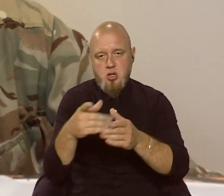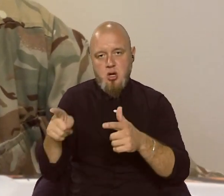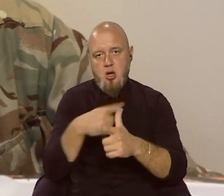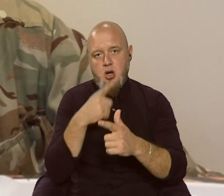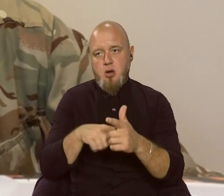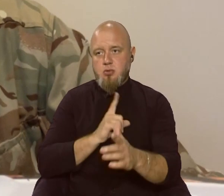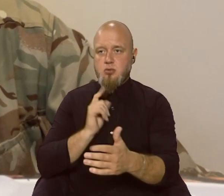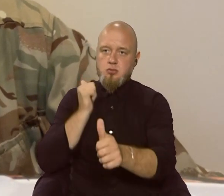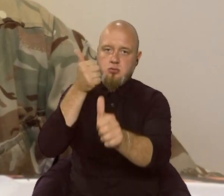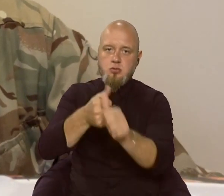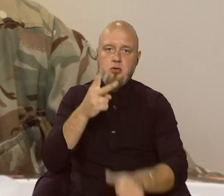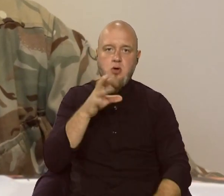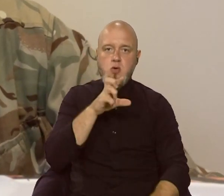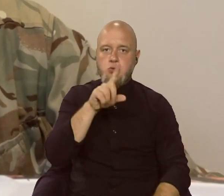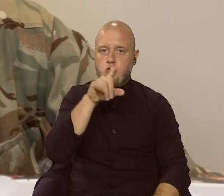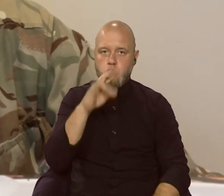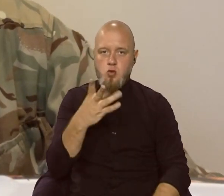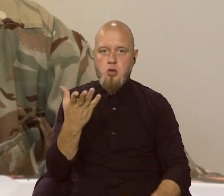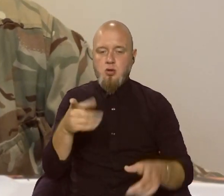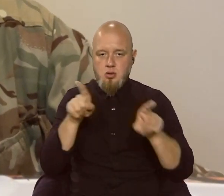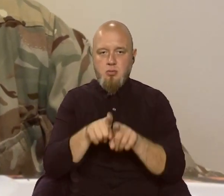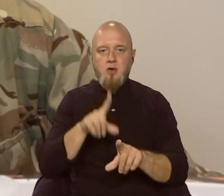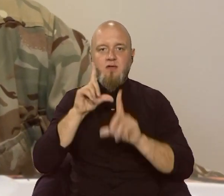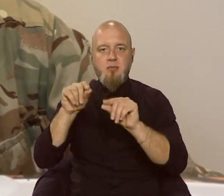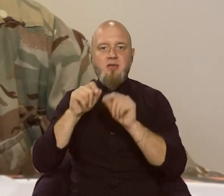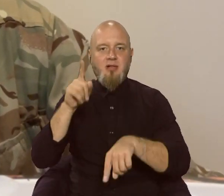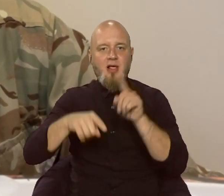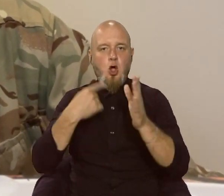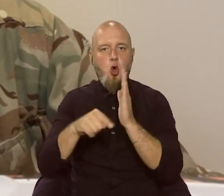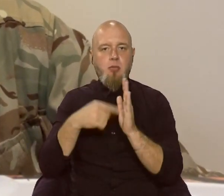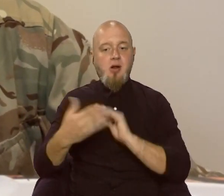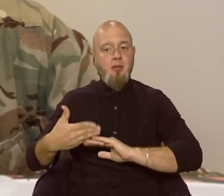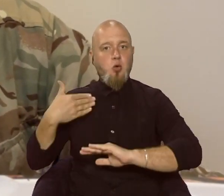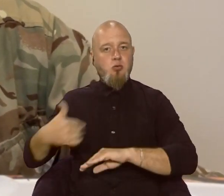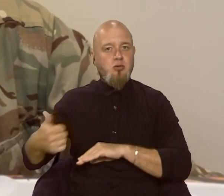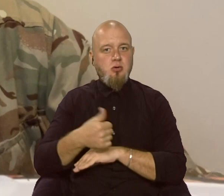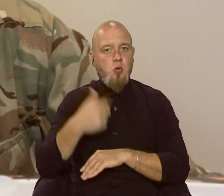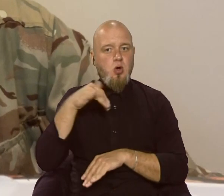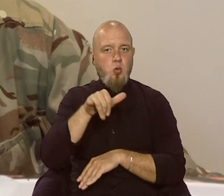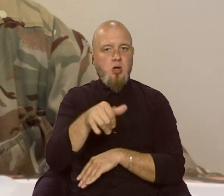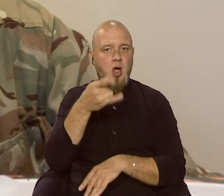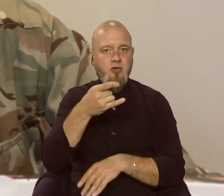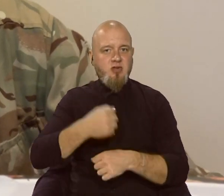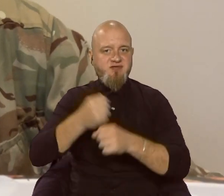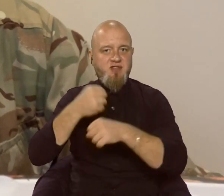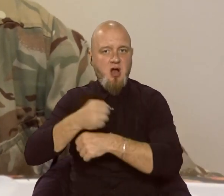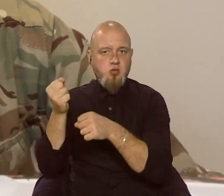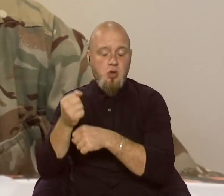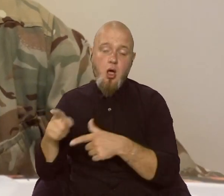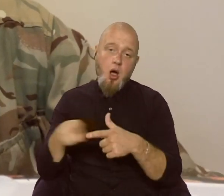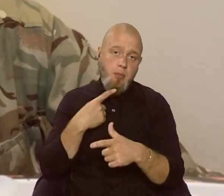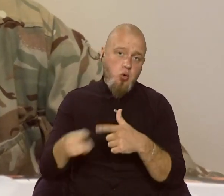відправлятися за Кобзоном, як і відправляються вже деякі колаборанти на минулому тижні, коли в них автівки зриваються,